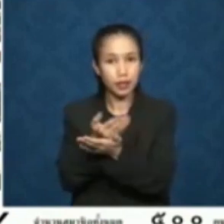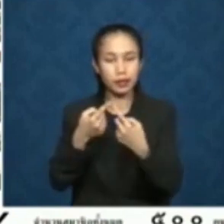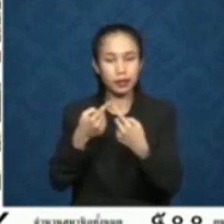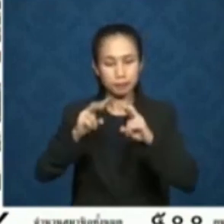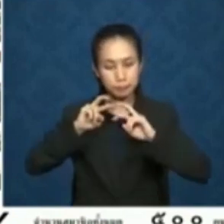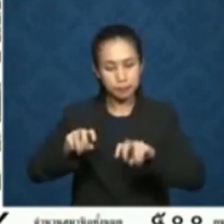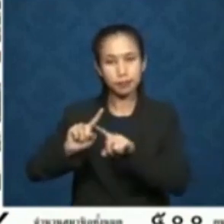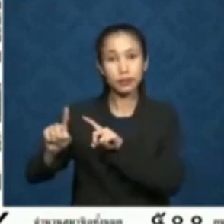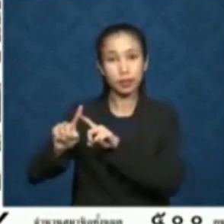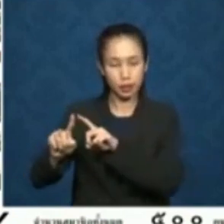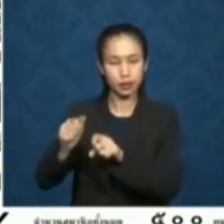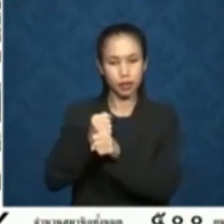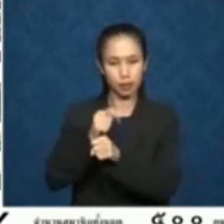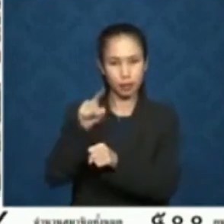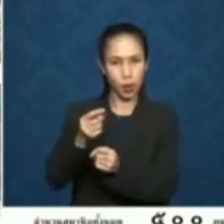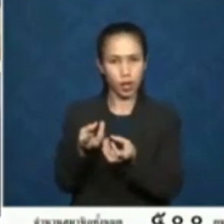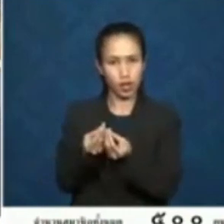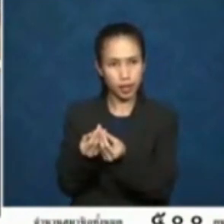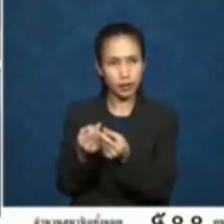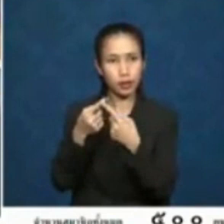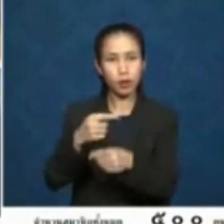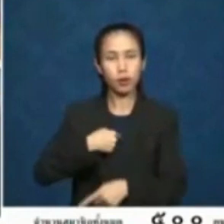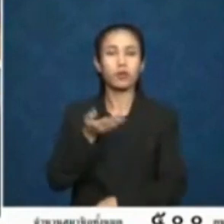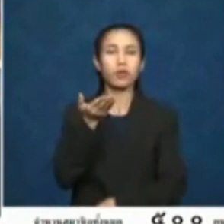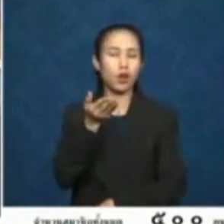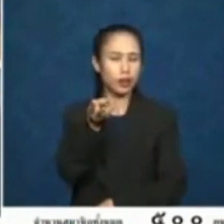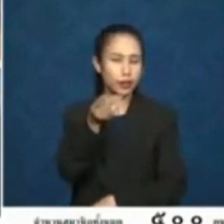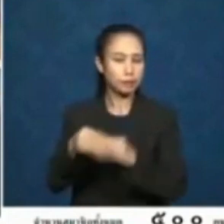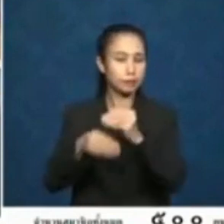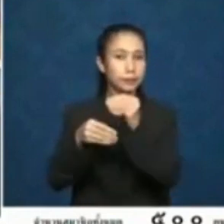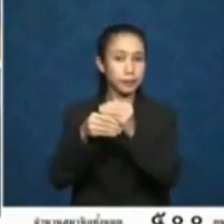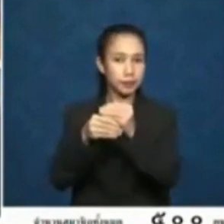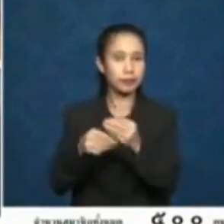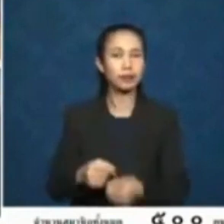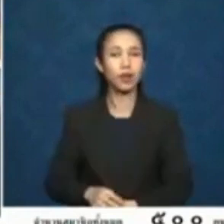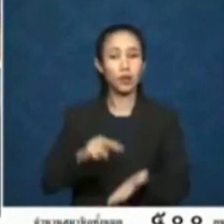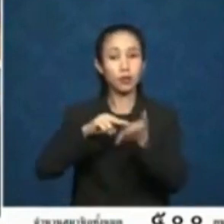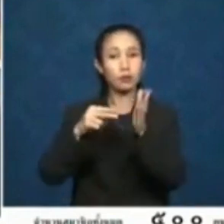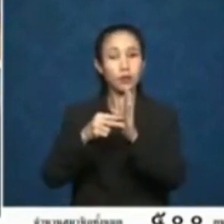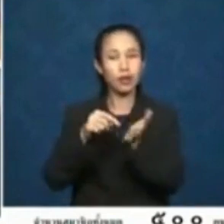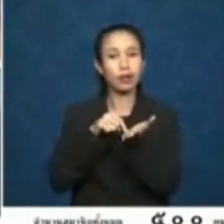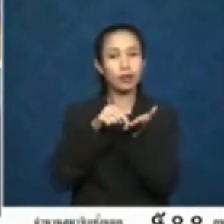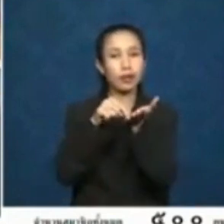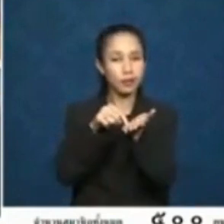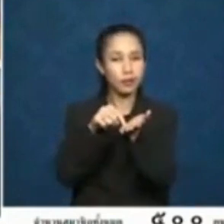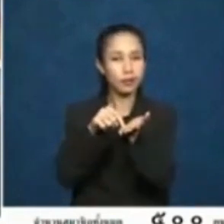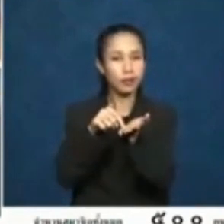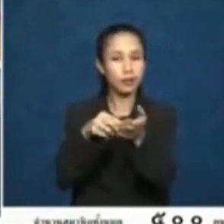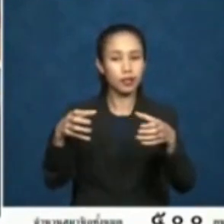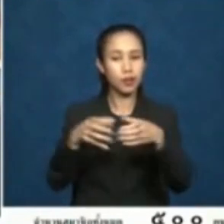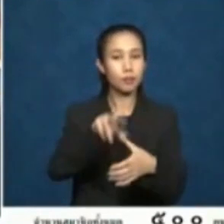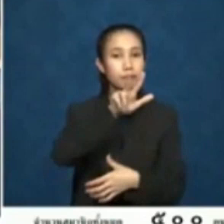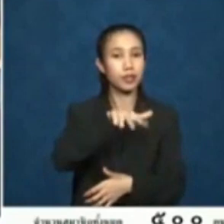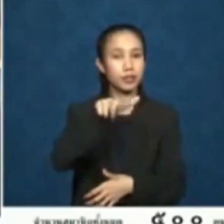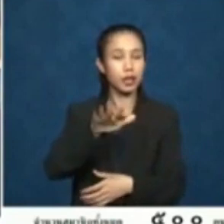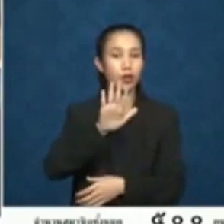ถี่ถ้วนในการพิจารณาวินิจฉัยไม่สุกเอาเผากินท่านอัครเดชครับผมขออนุญาตพาดพิงสักเล็กน้อยนะครับท่านหมายถึงว่าร่างของท่